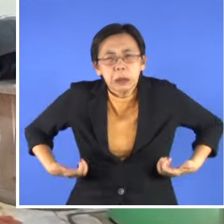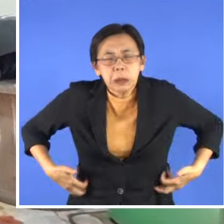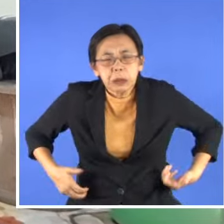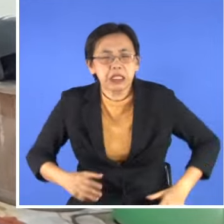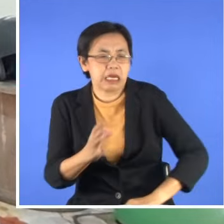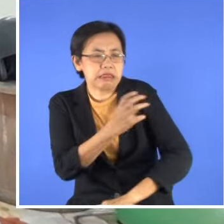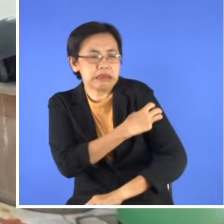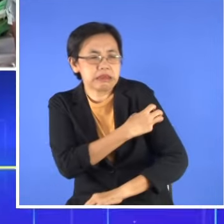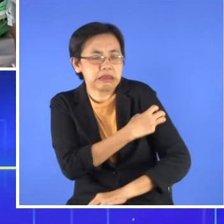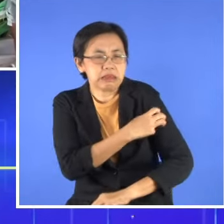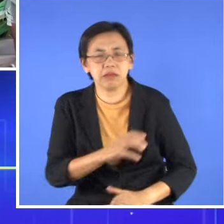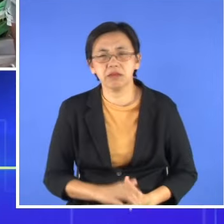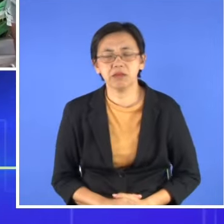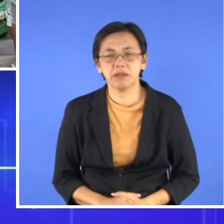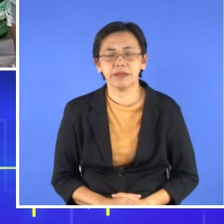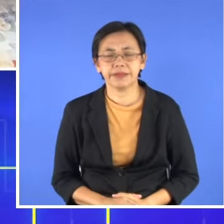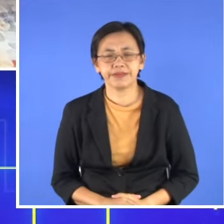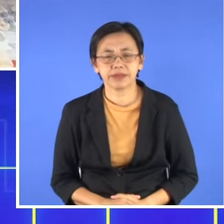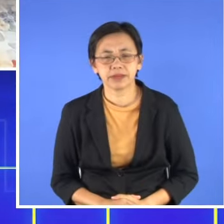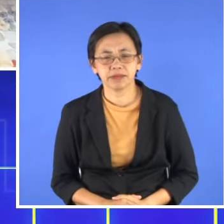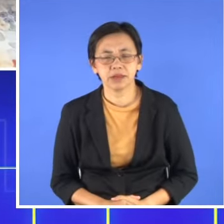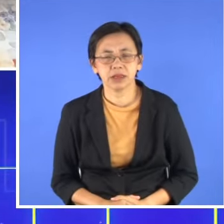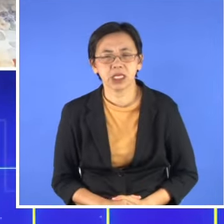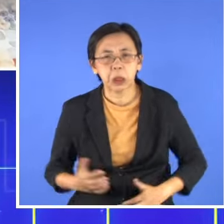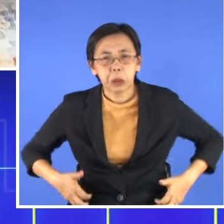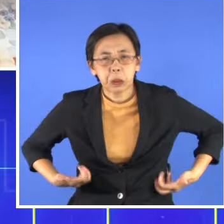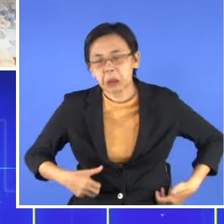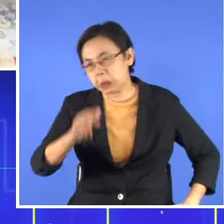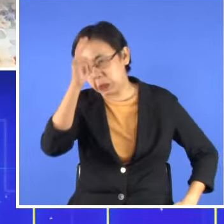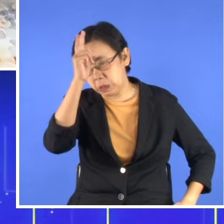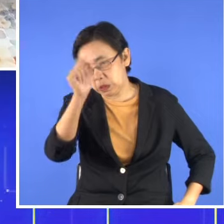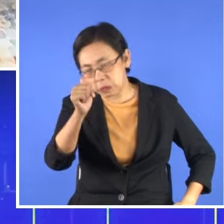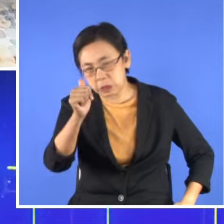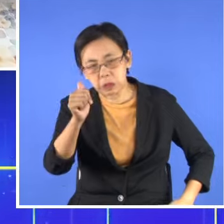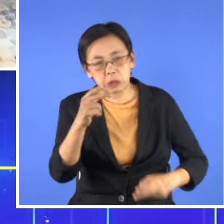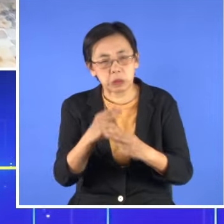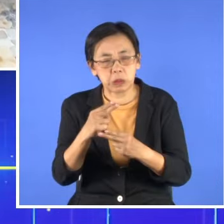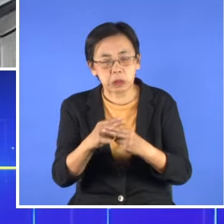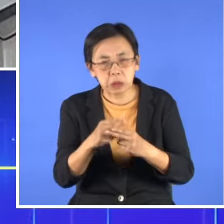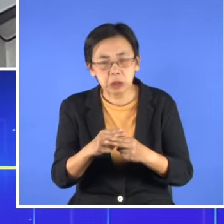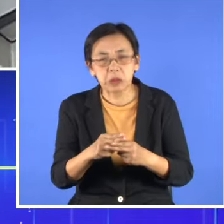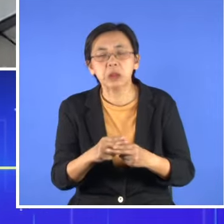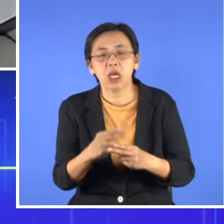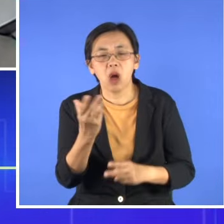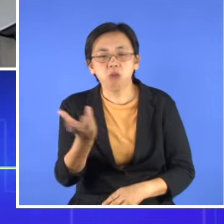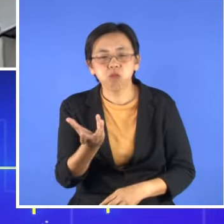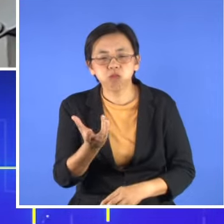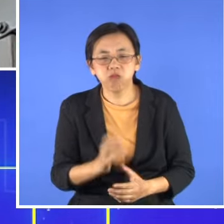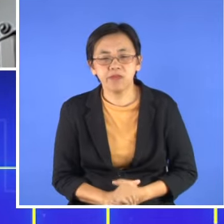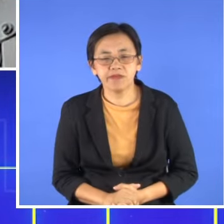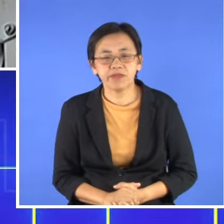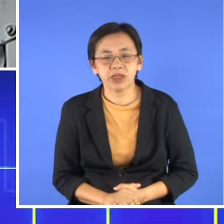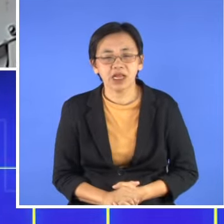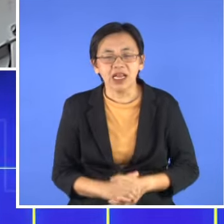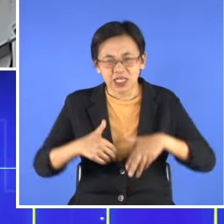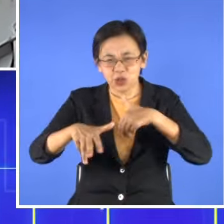นี้ไอ้เจ้าลิงที่มันมากัดเนี่ยนะครับใครๆก็รู้ว่าเป็นเจ้าลิงหัวโจกเขาชื่อว่าไอ้อ้วนวิชาเยนอืเนี่ยชาวบ้านตั้ง